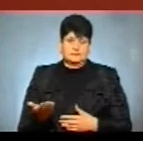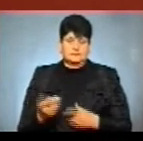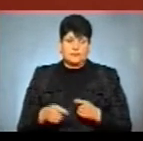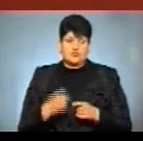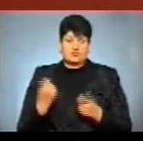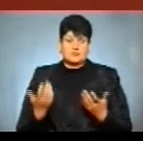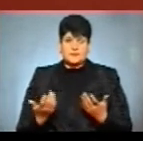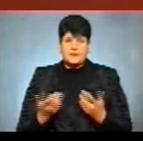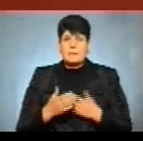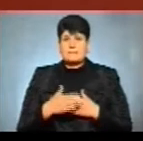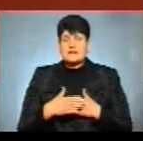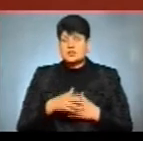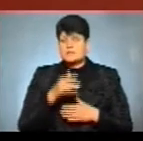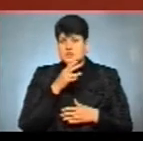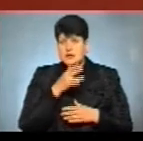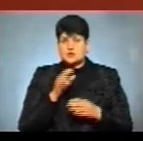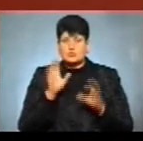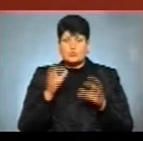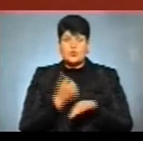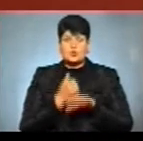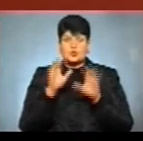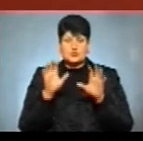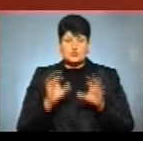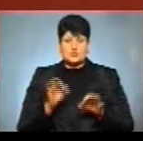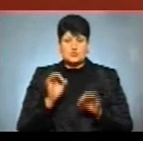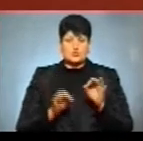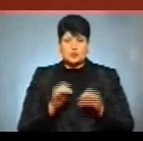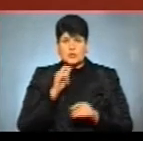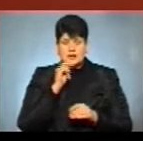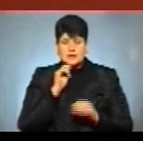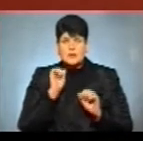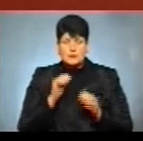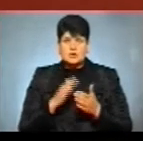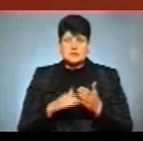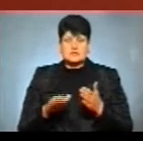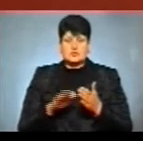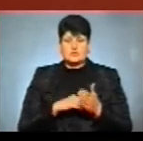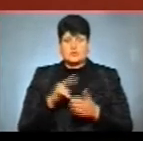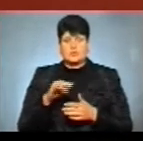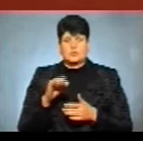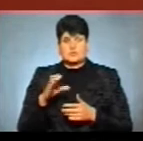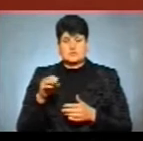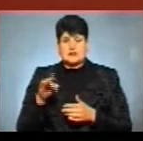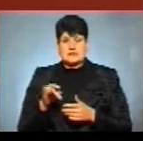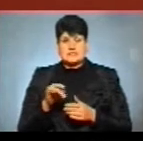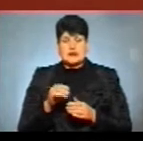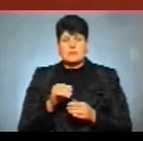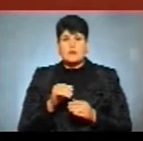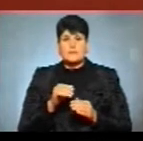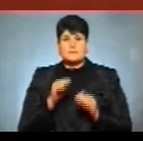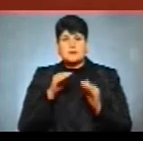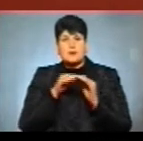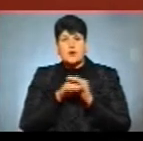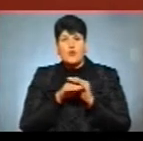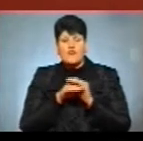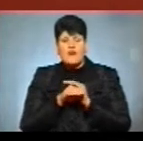власне, найближчим часом Конституційний суд України може скасувати люстрацію та обмежить або приховає електронне декларування. Про